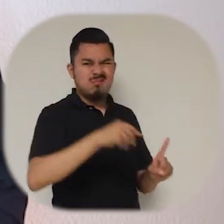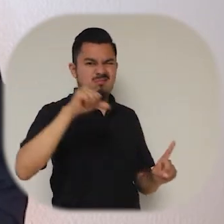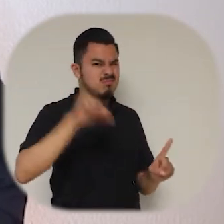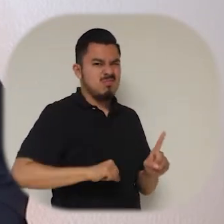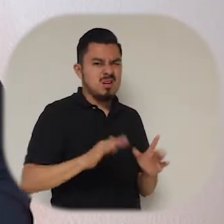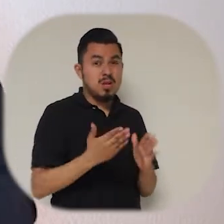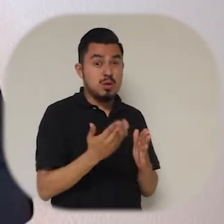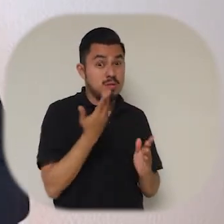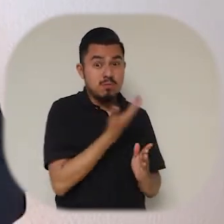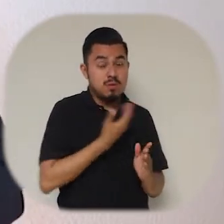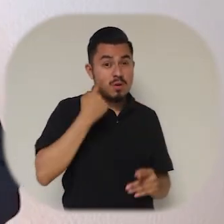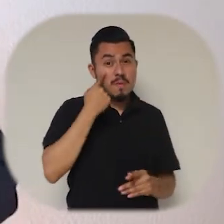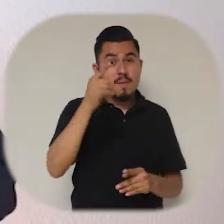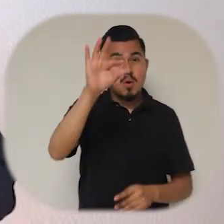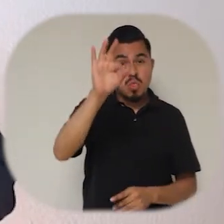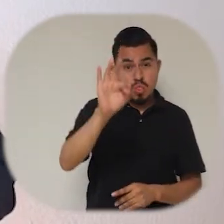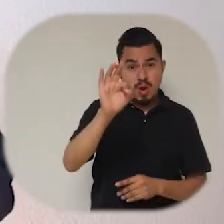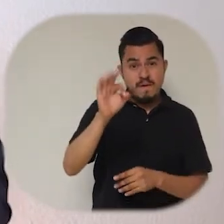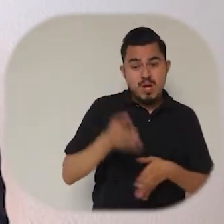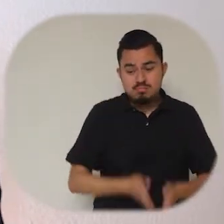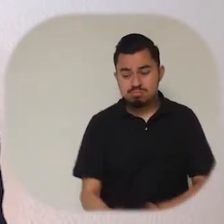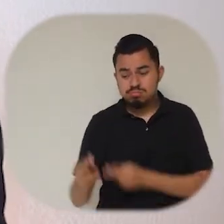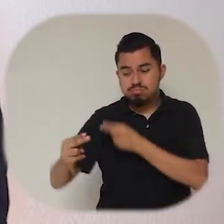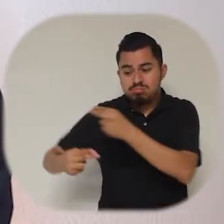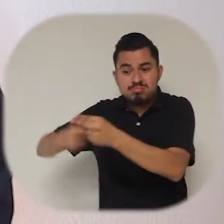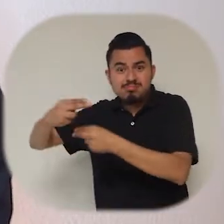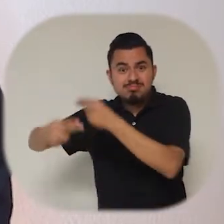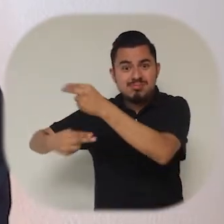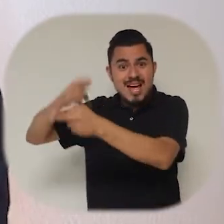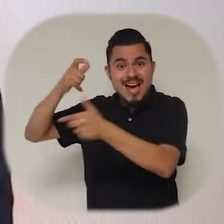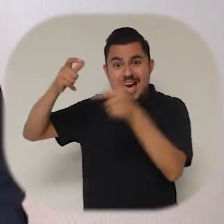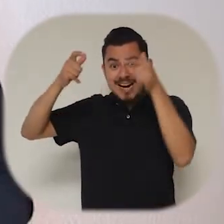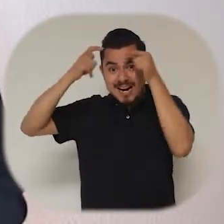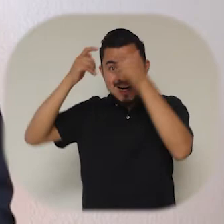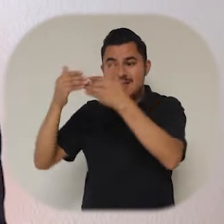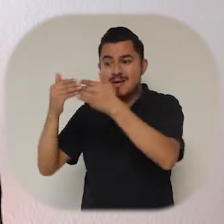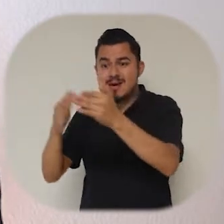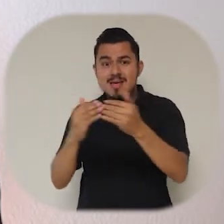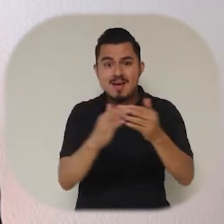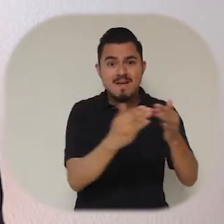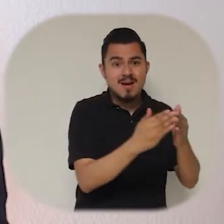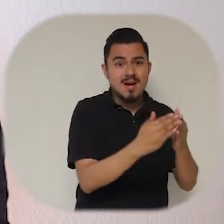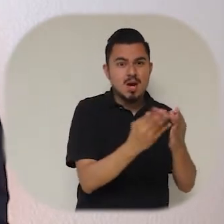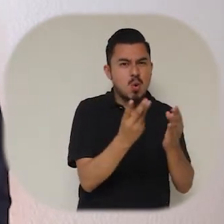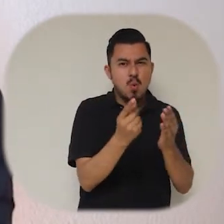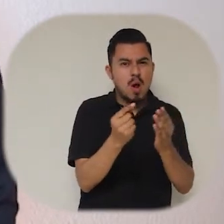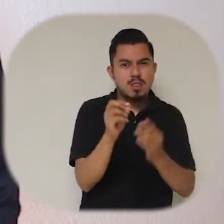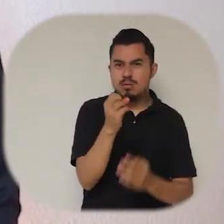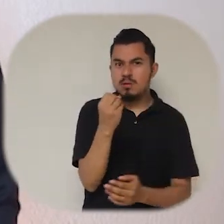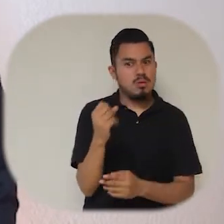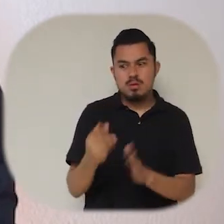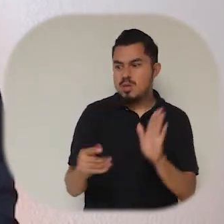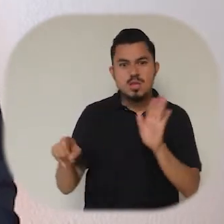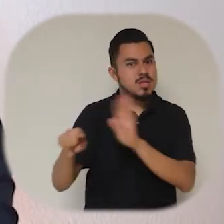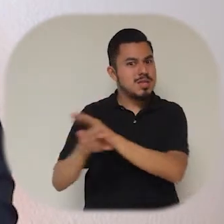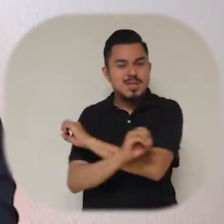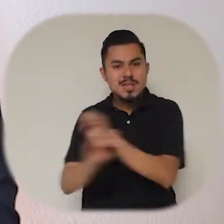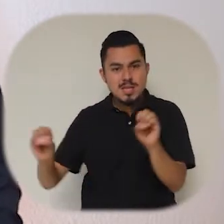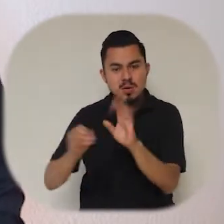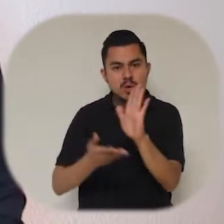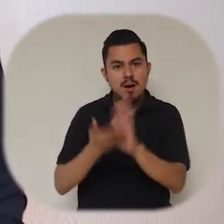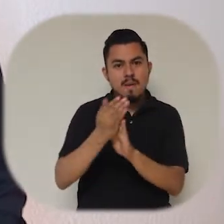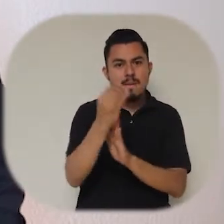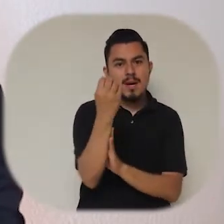계속 변화되어졌는데 그 중에 2대 이상 유지된 왕조가 2개밖에 없습니다. 그러니까 7개의